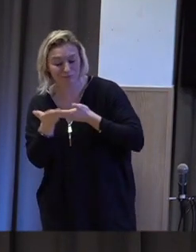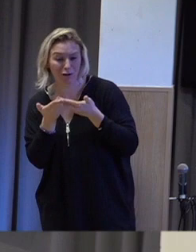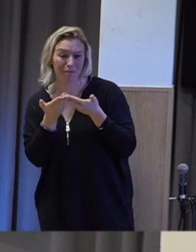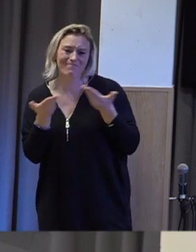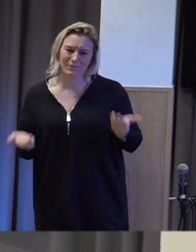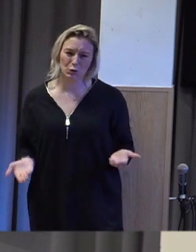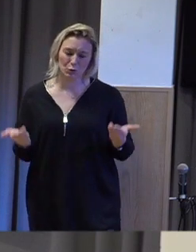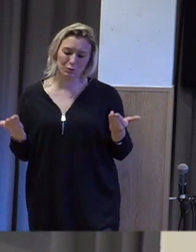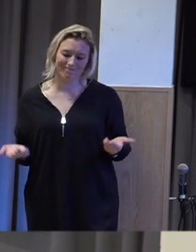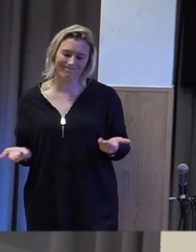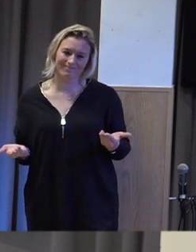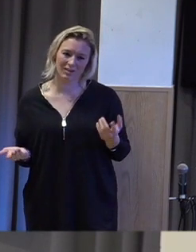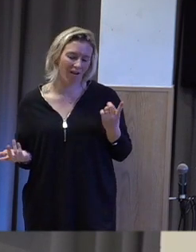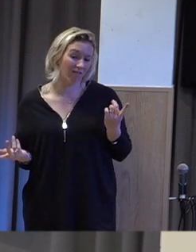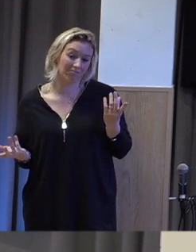Aujourd'hui, c'est caduc.